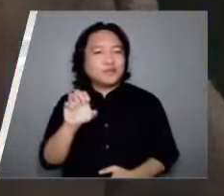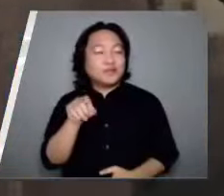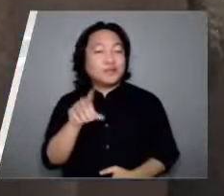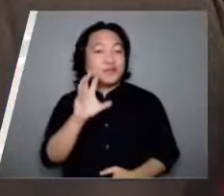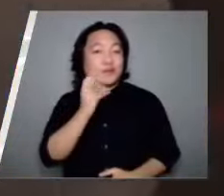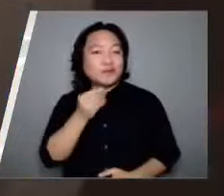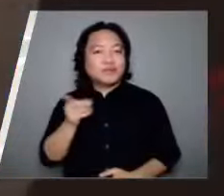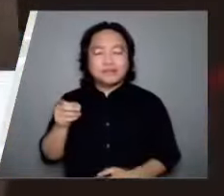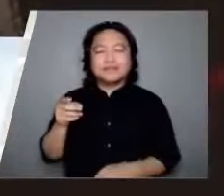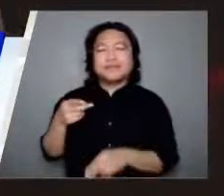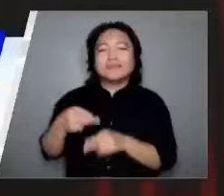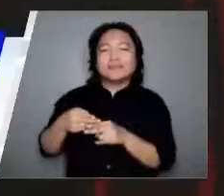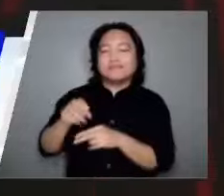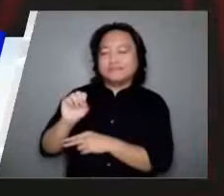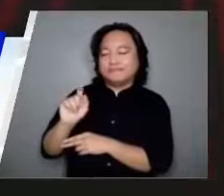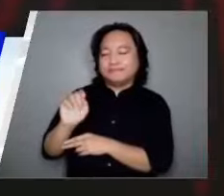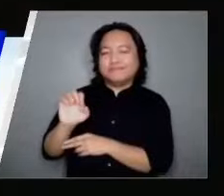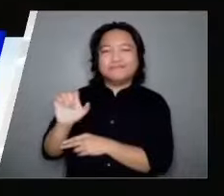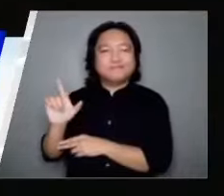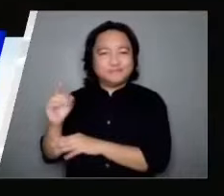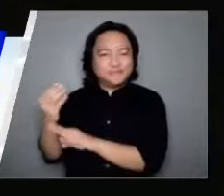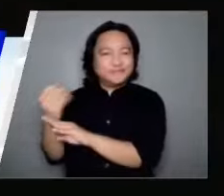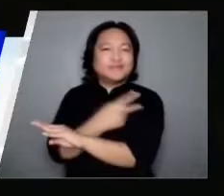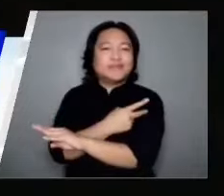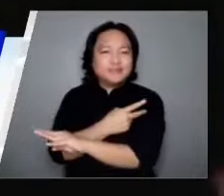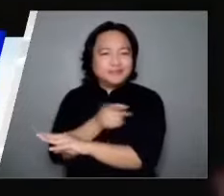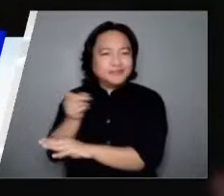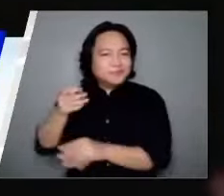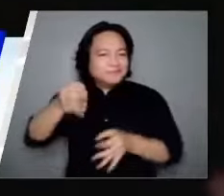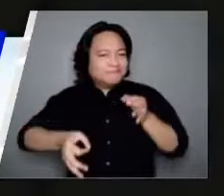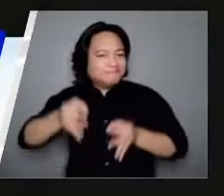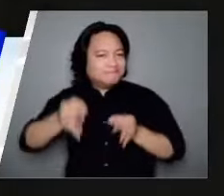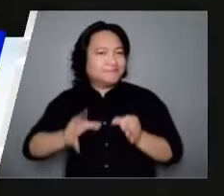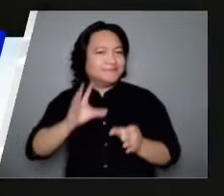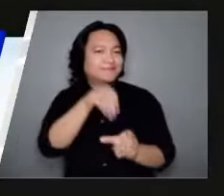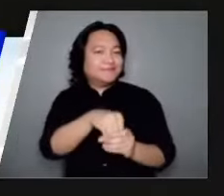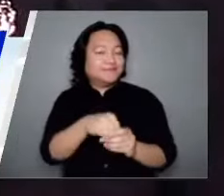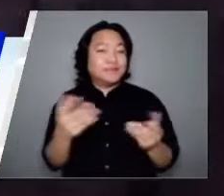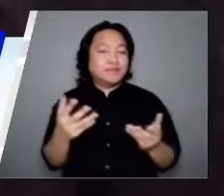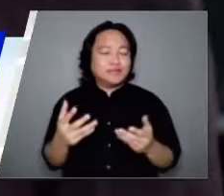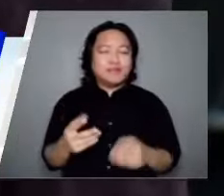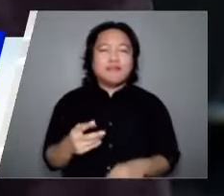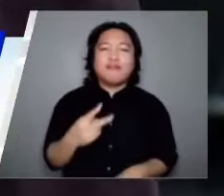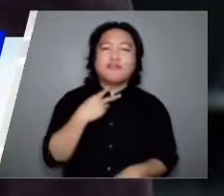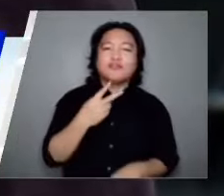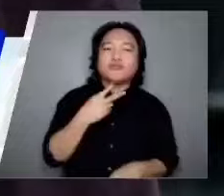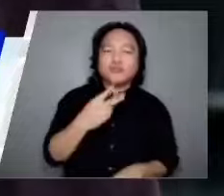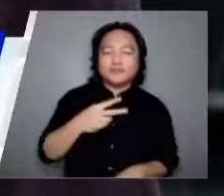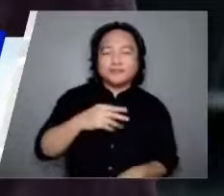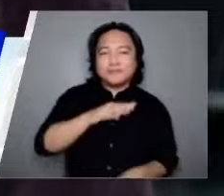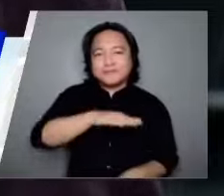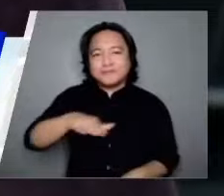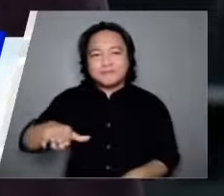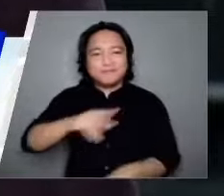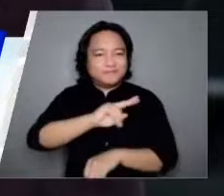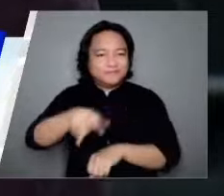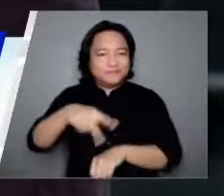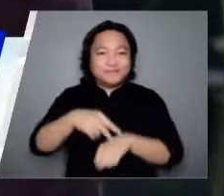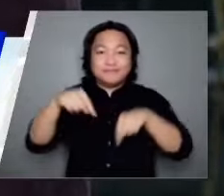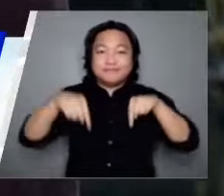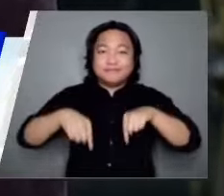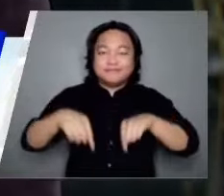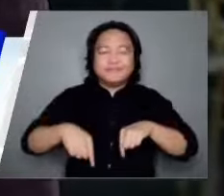Sundays kahapon, kinumpirma ng singer ang kanyang comeback sa The Voice Kids Philippines na mapapanood dito sa GMA Network. Noong isang taon